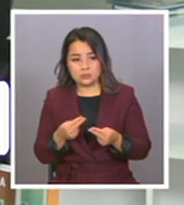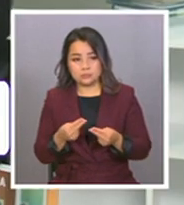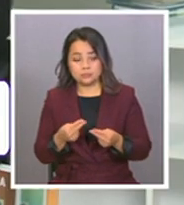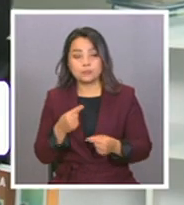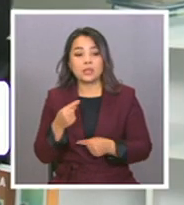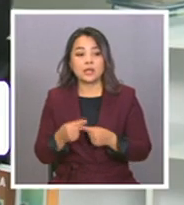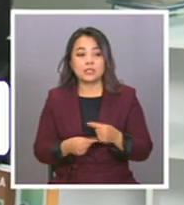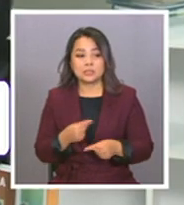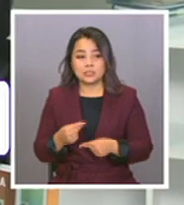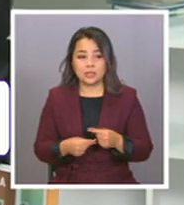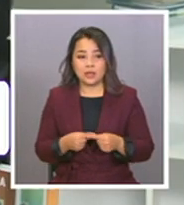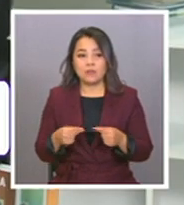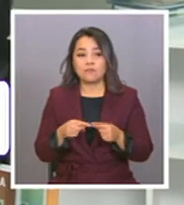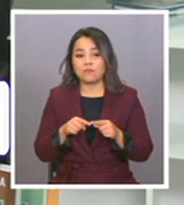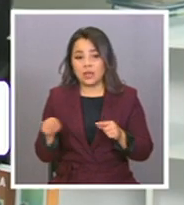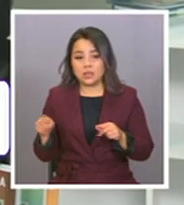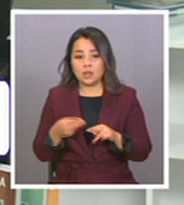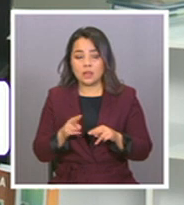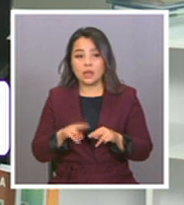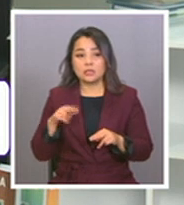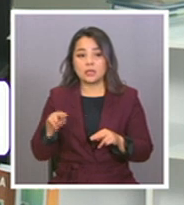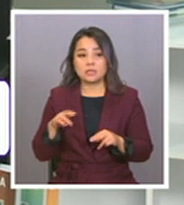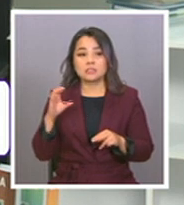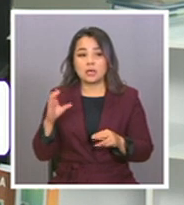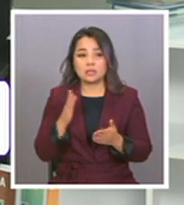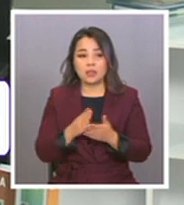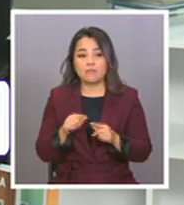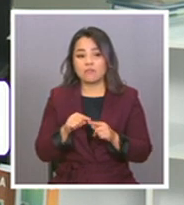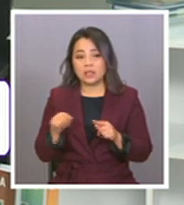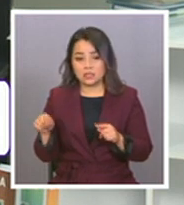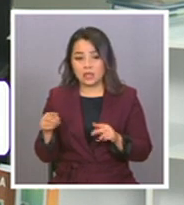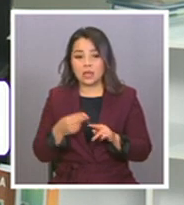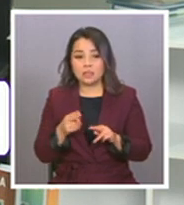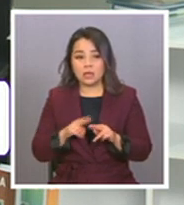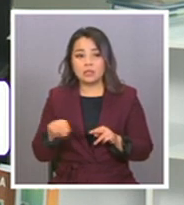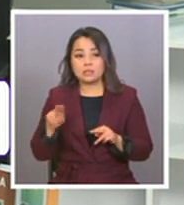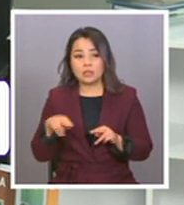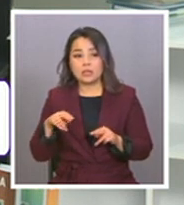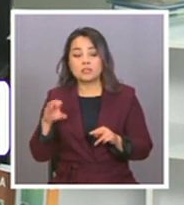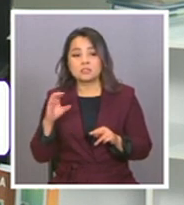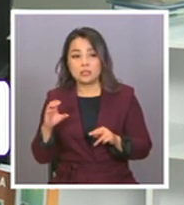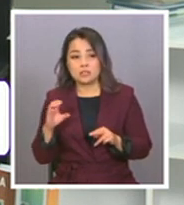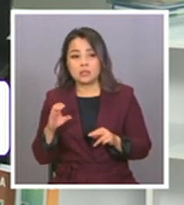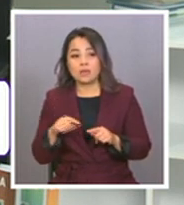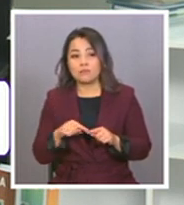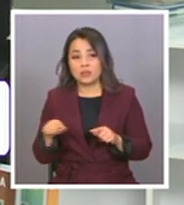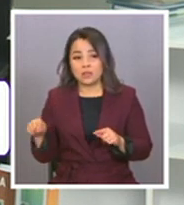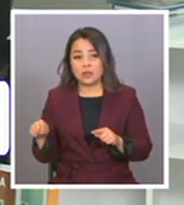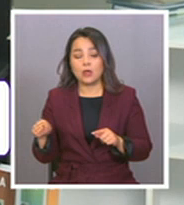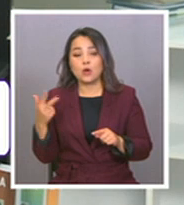Келесі вектор, ол бізде ДЦ векторы. ДЦ, ДЦ векторы бірлігі